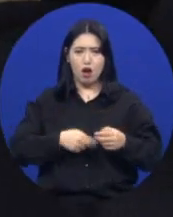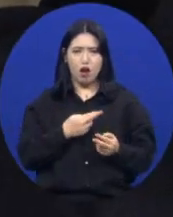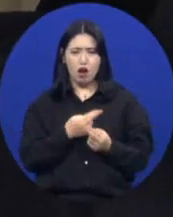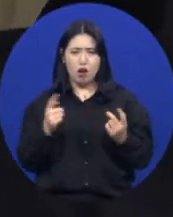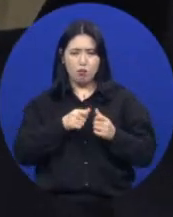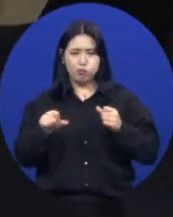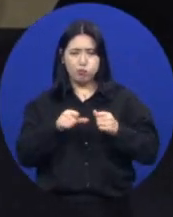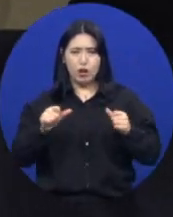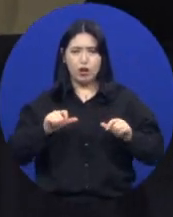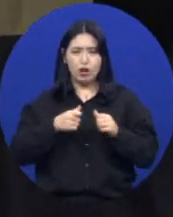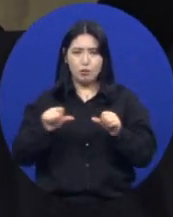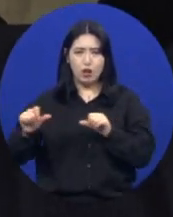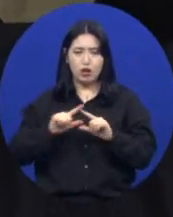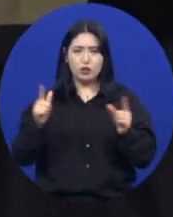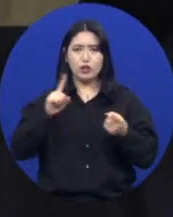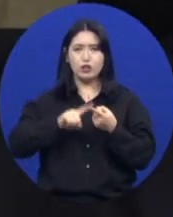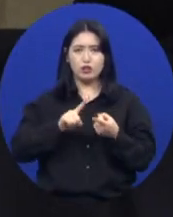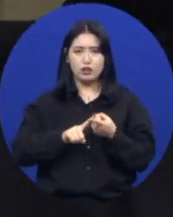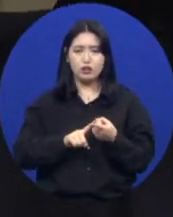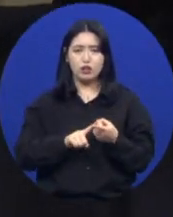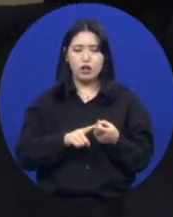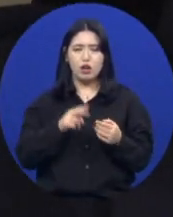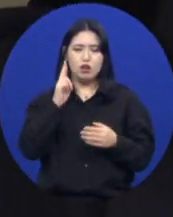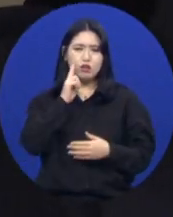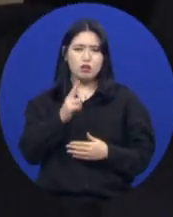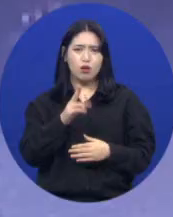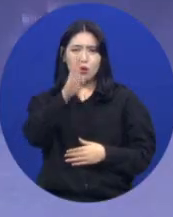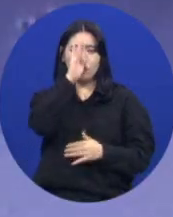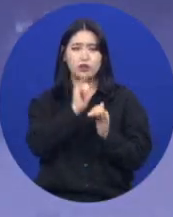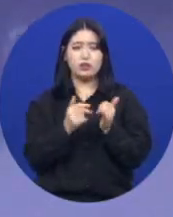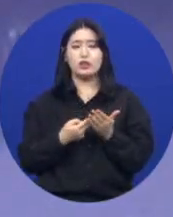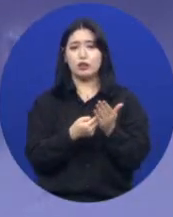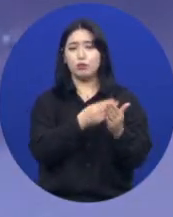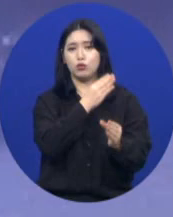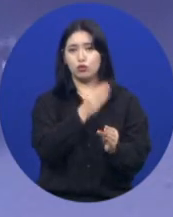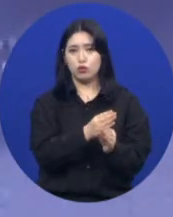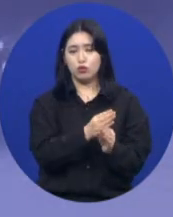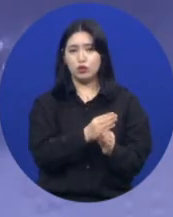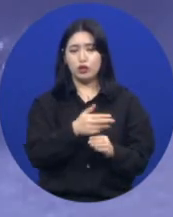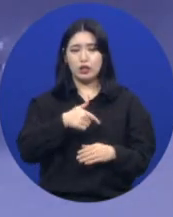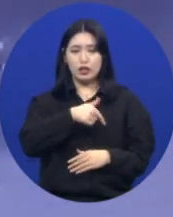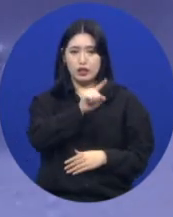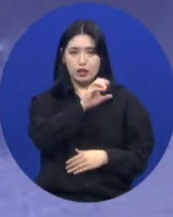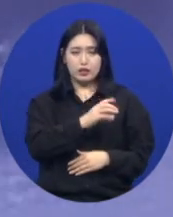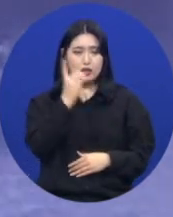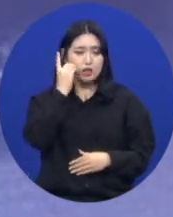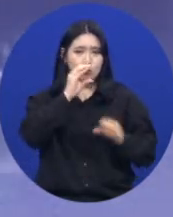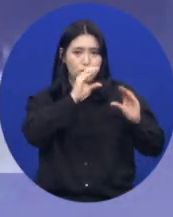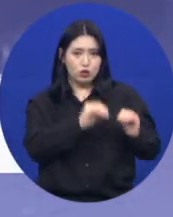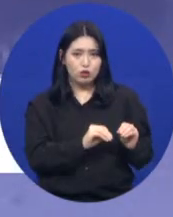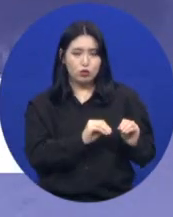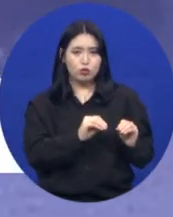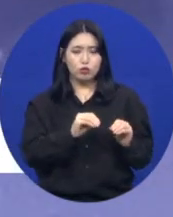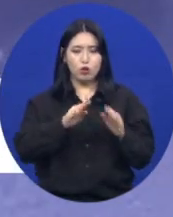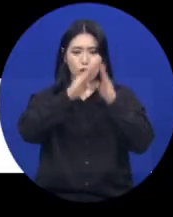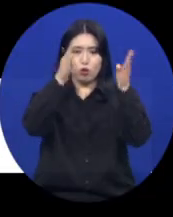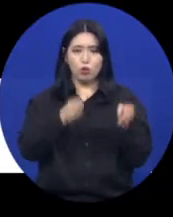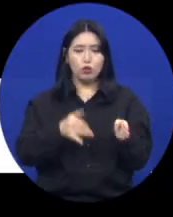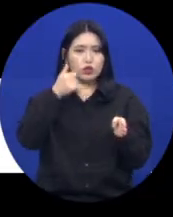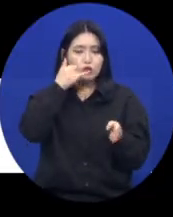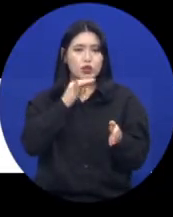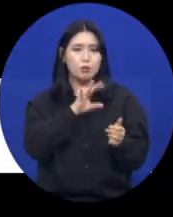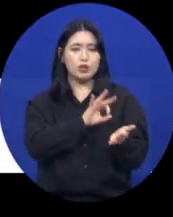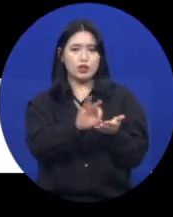응급수술을 받고 중환자실에 입원한 상태 강씨는 휴대폰을 끄고 공중전 엄한 쓰면서